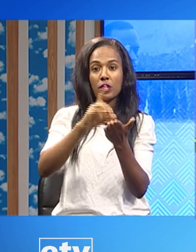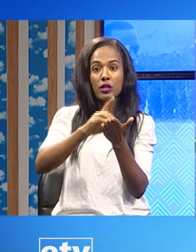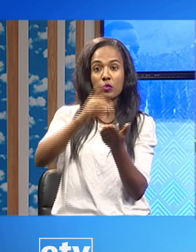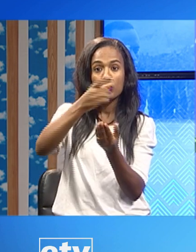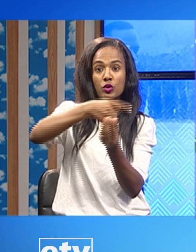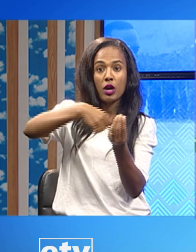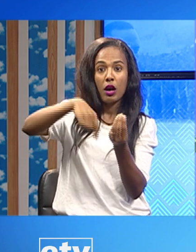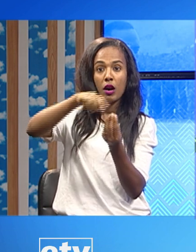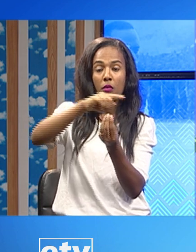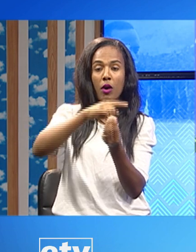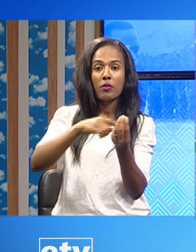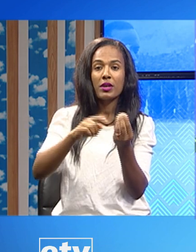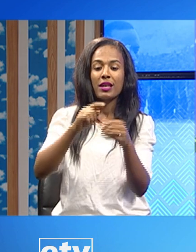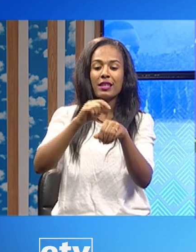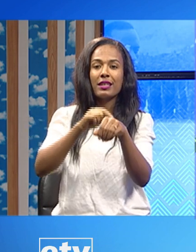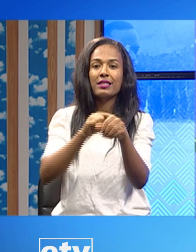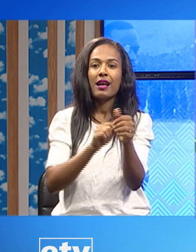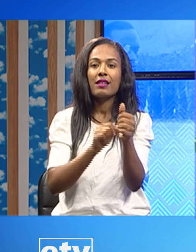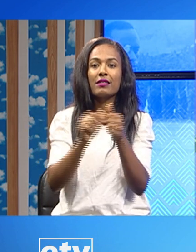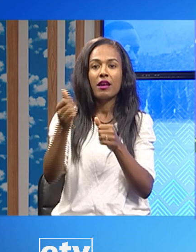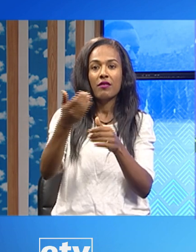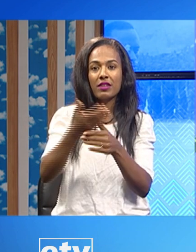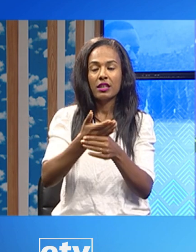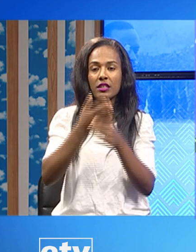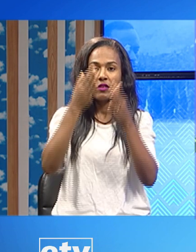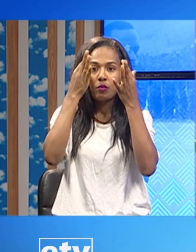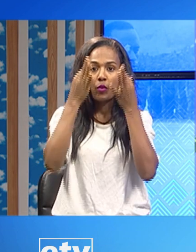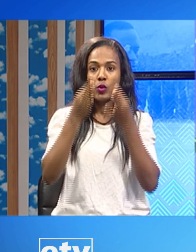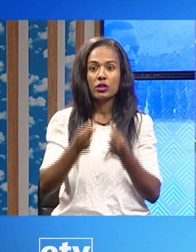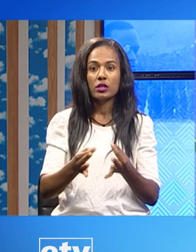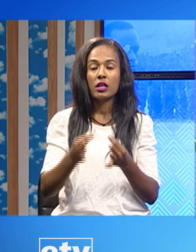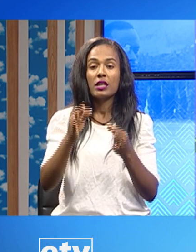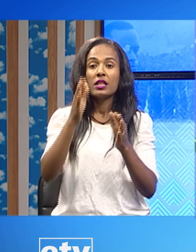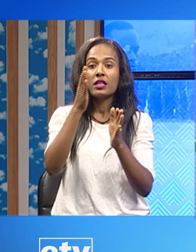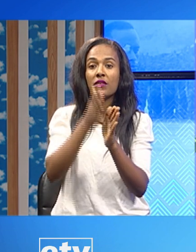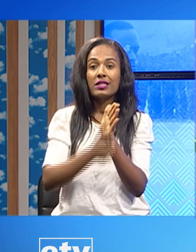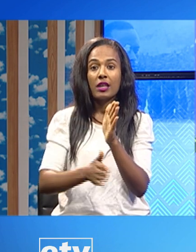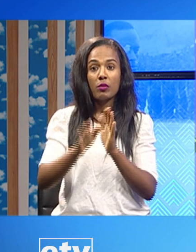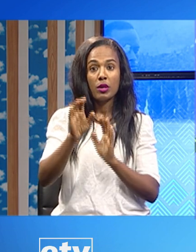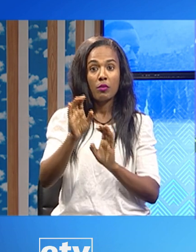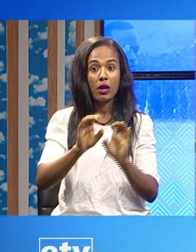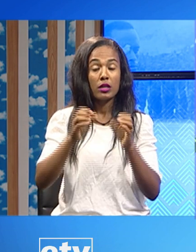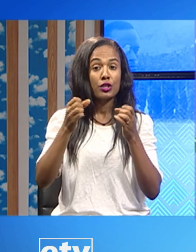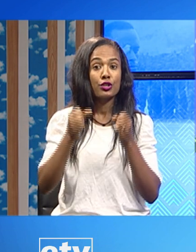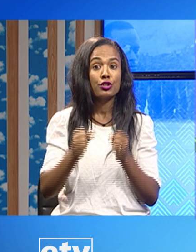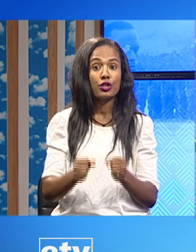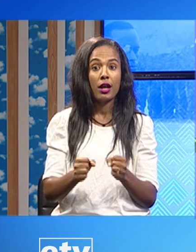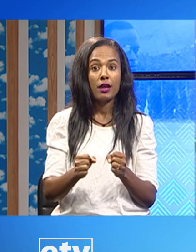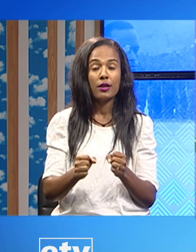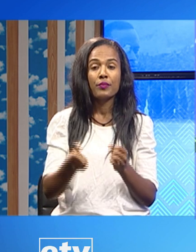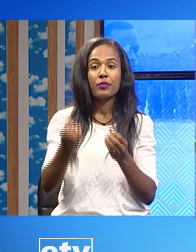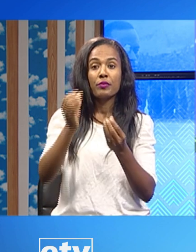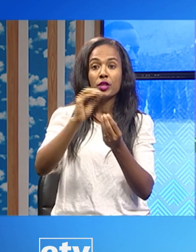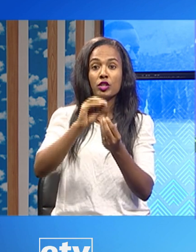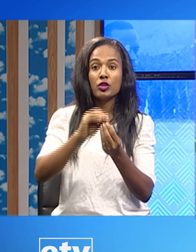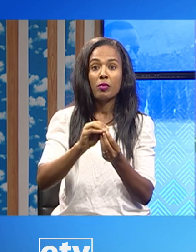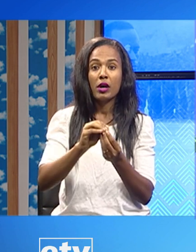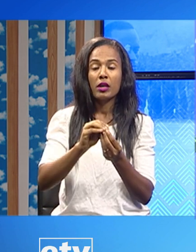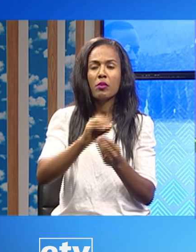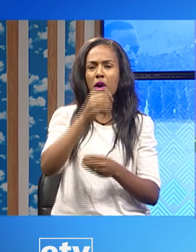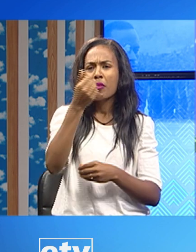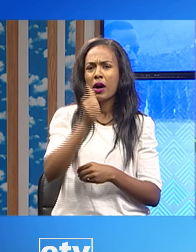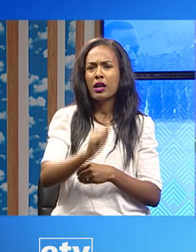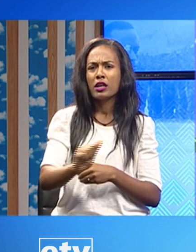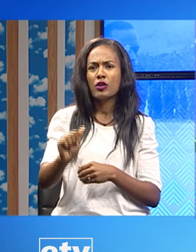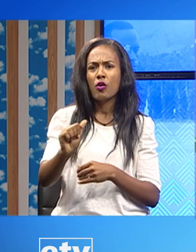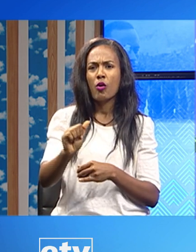አካባቢ የሰዓት እላፊ ገደብ መወሰንና ተፈጻሚ ማድረግ ይችላል። በተጨማሪም